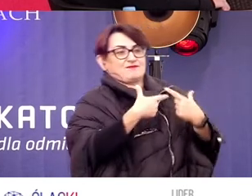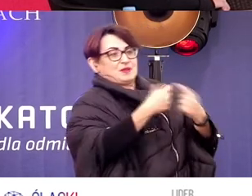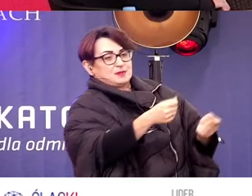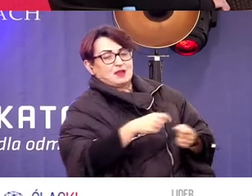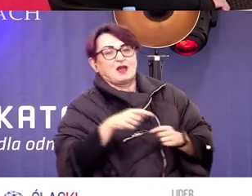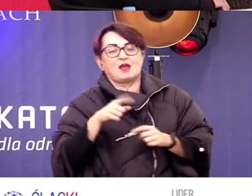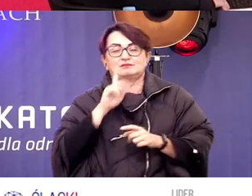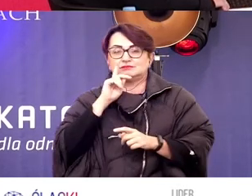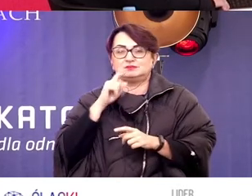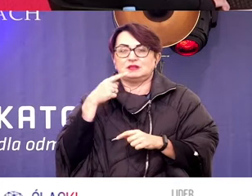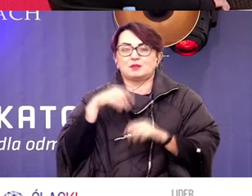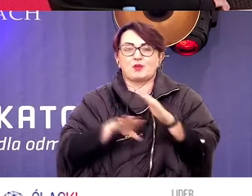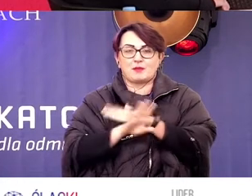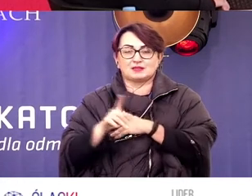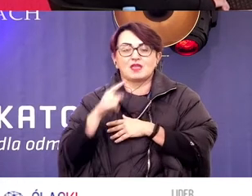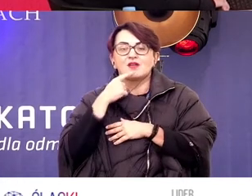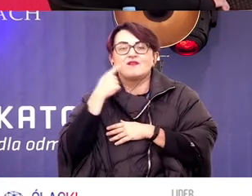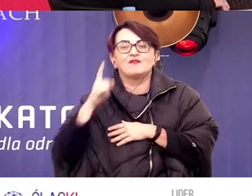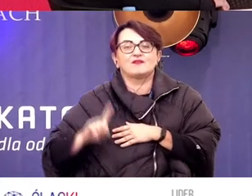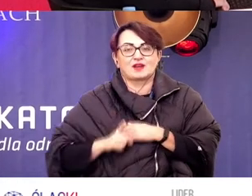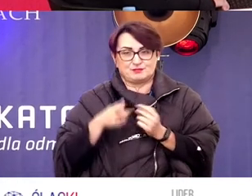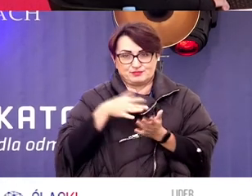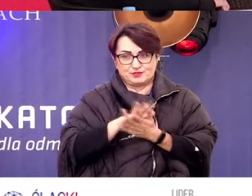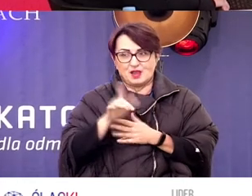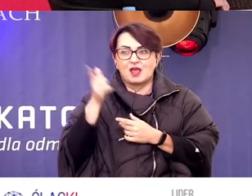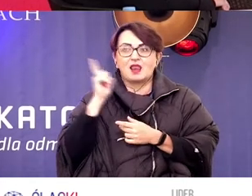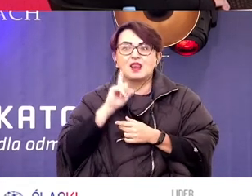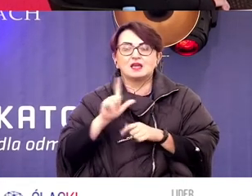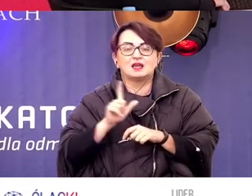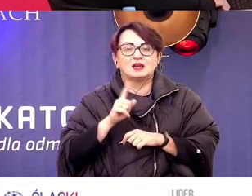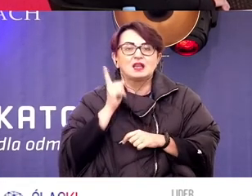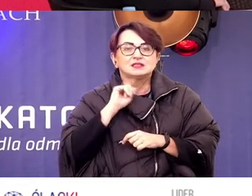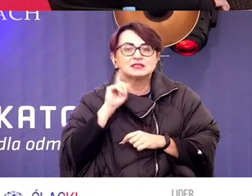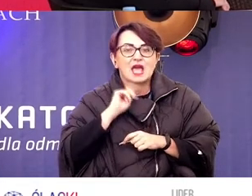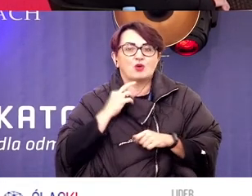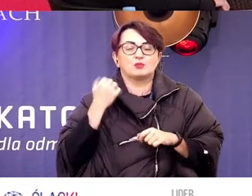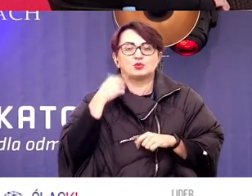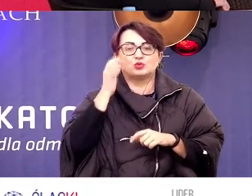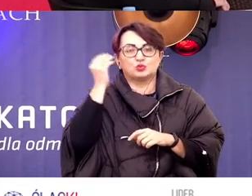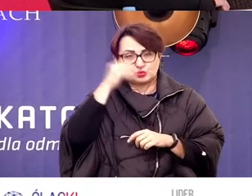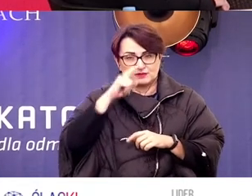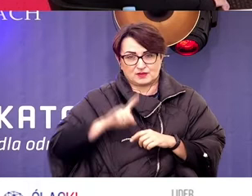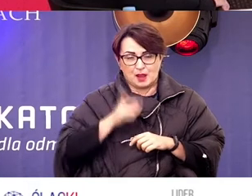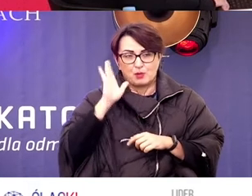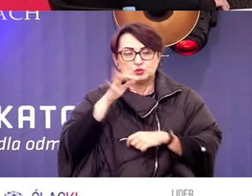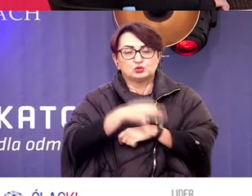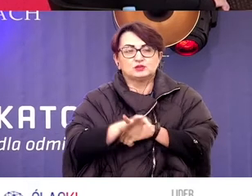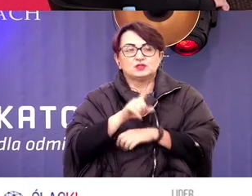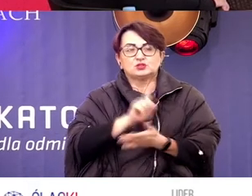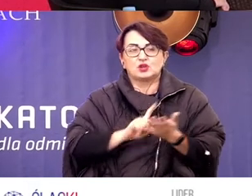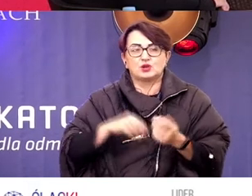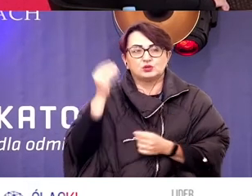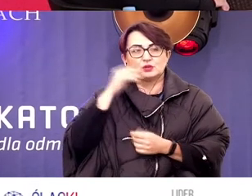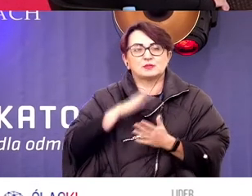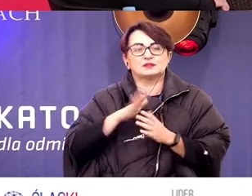i zaczęło się to od języka francuskiego. W liceum uczyłem się francuskiego, później studiowałem tutaj na Uniwersytecie Śląskim w takiej Międzynarodowej Szkole